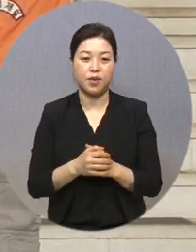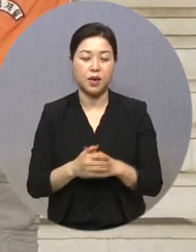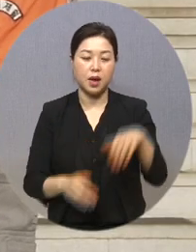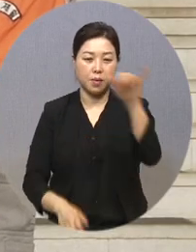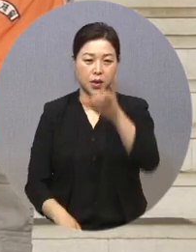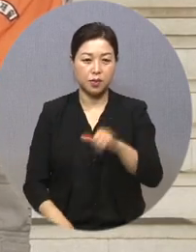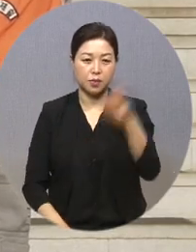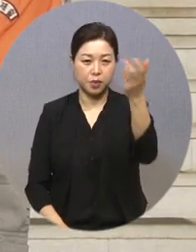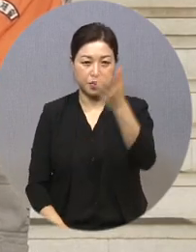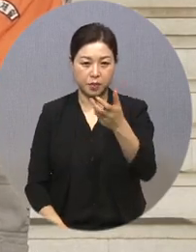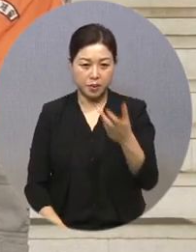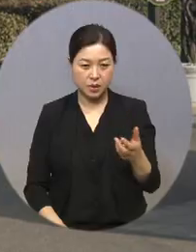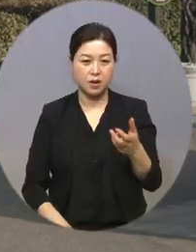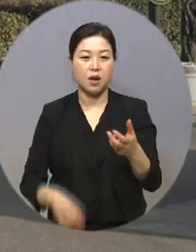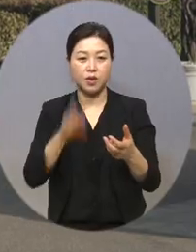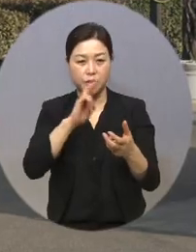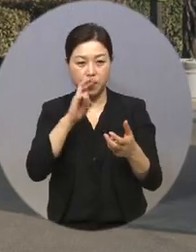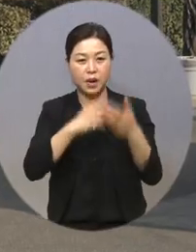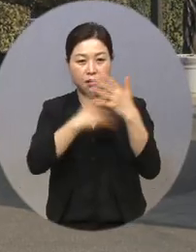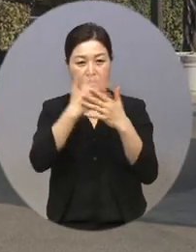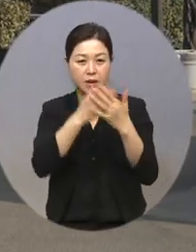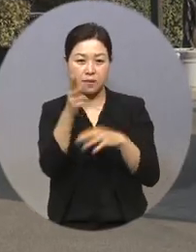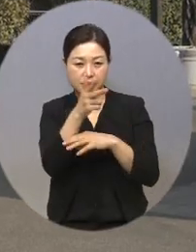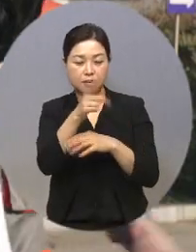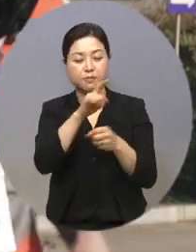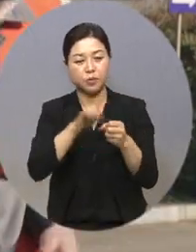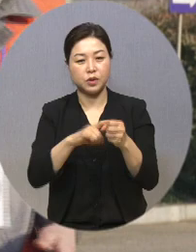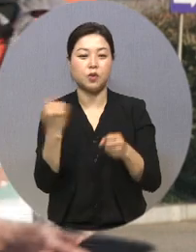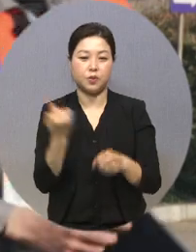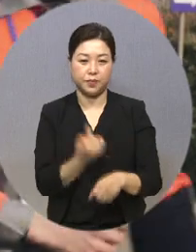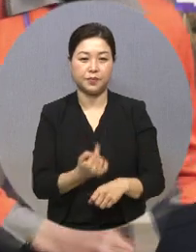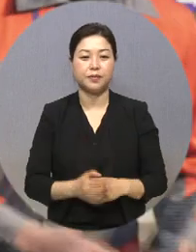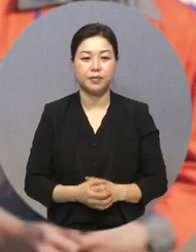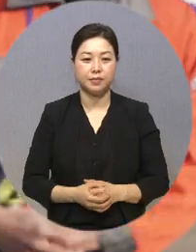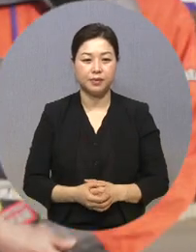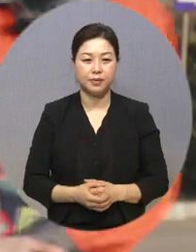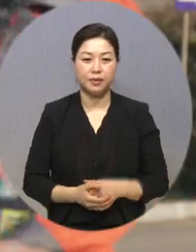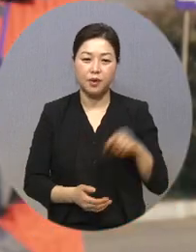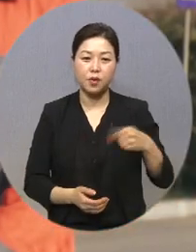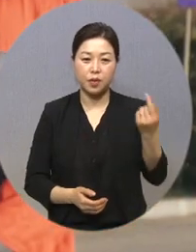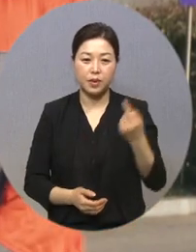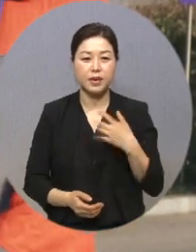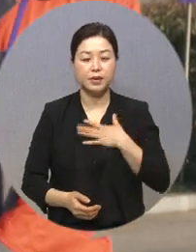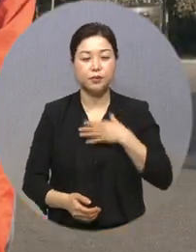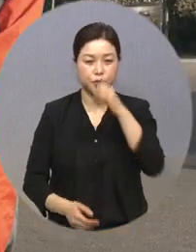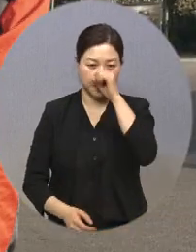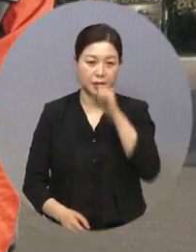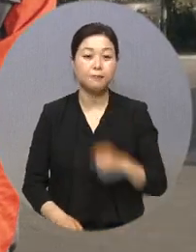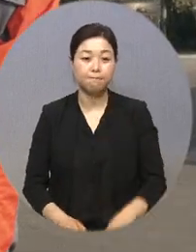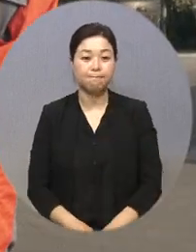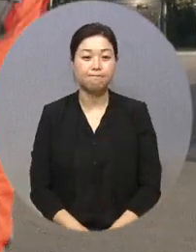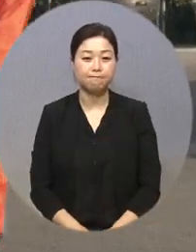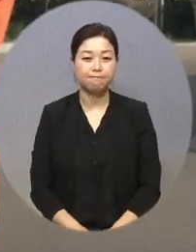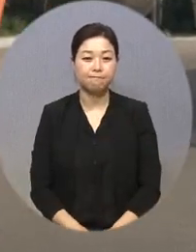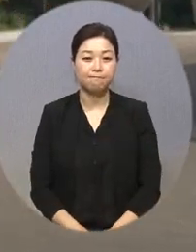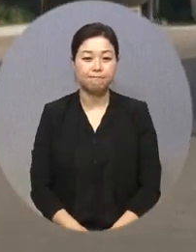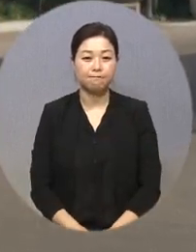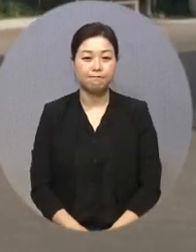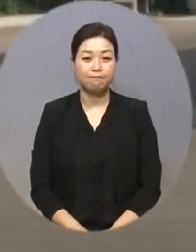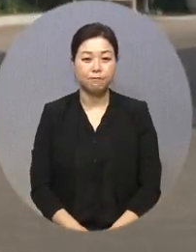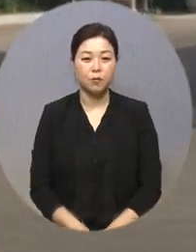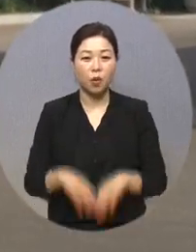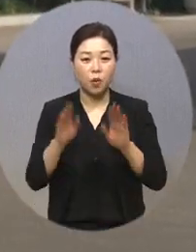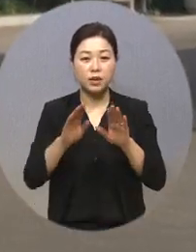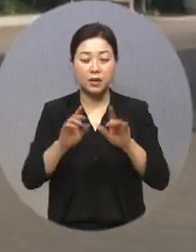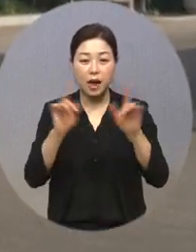무브먼트 뮤직비디오를 촬영하러 이렇게 영광에 왔습니다. 영광의 느낌이 너무 좋으시고. 네. 네. 오늘 무슨 날이에요? 팔도 무브먼트